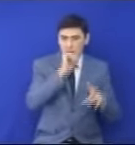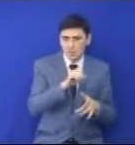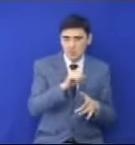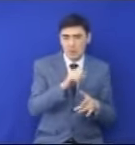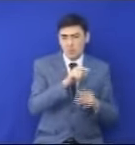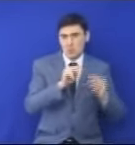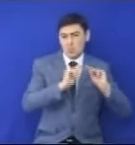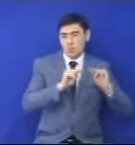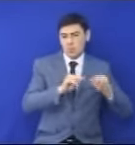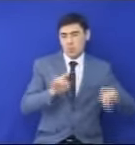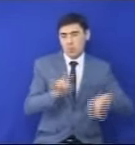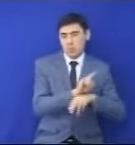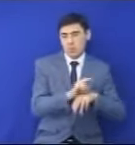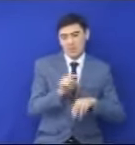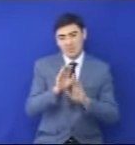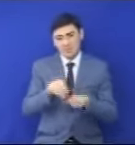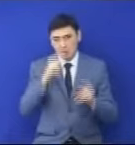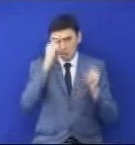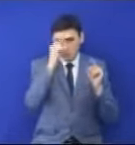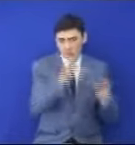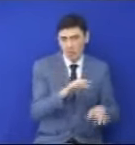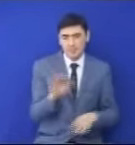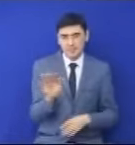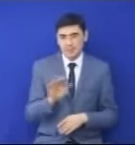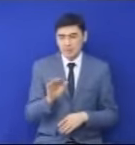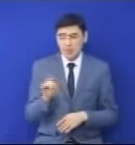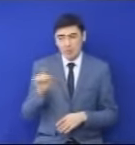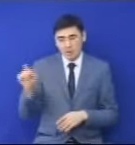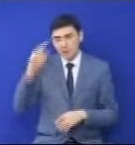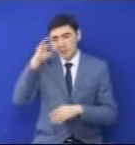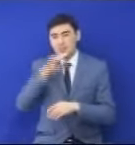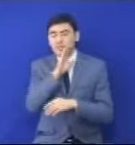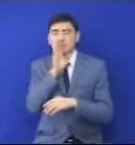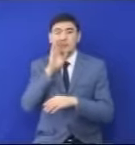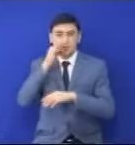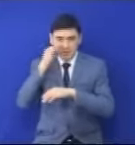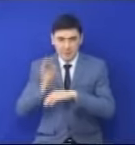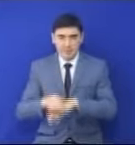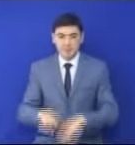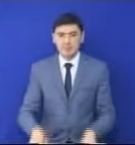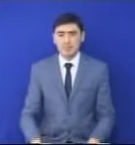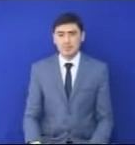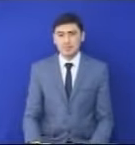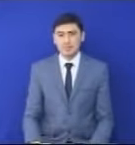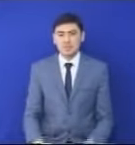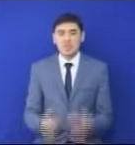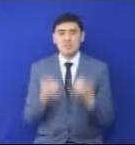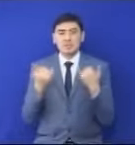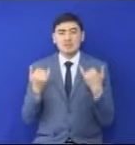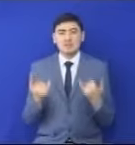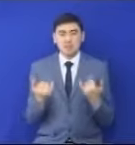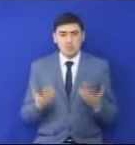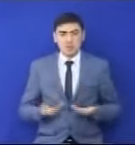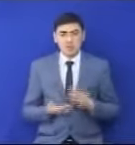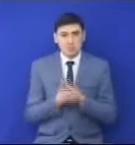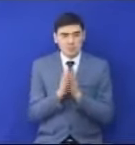ағымдарын ықпалынан сақтап қалу сияқты әртүрлі тәрбие процестеріне ата-аналарды да тарту. Қазіргі біздің заманына байланысты,